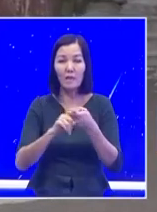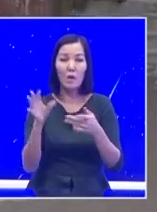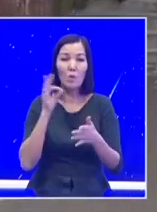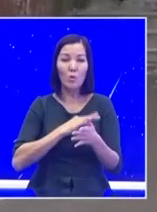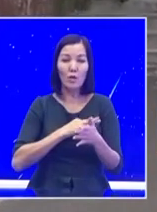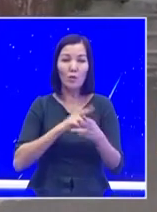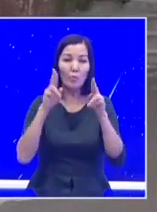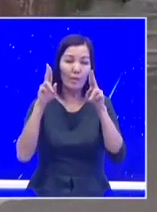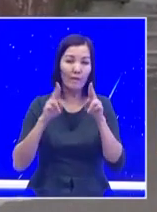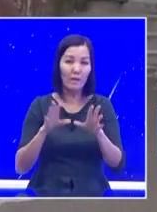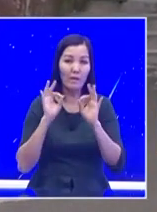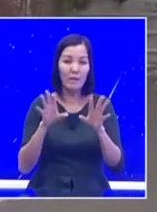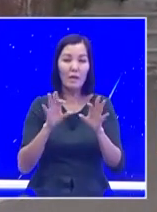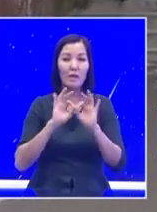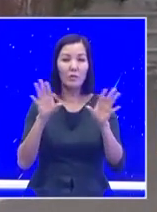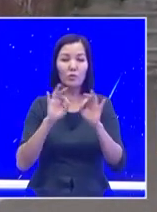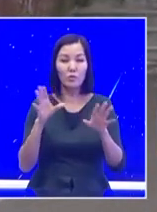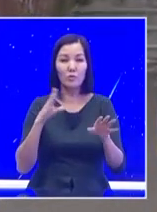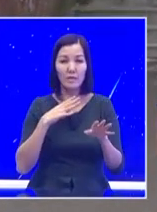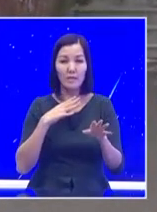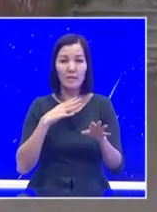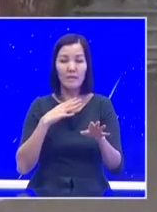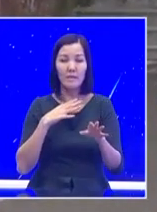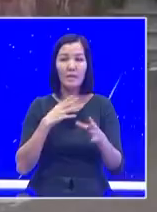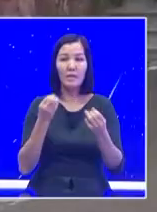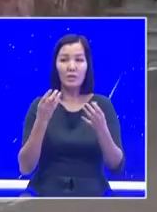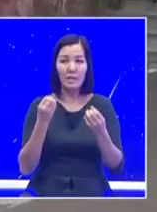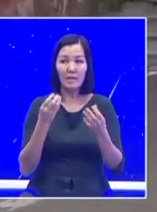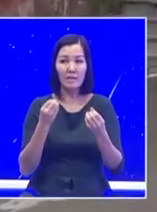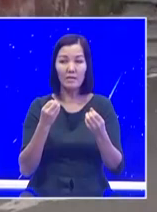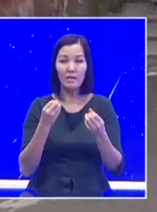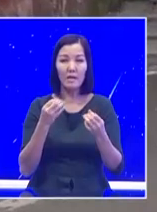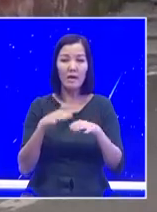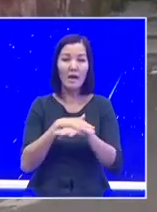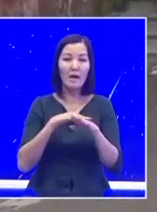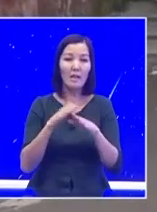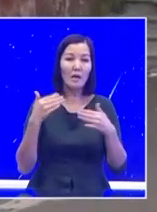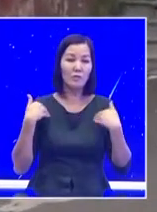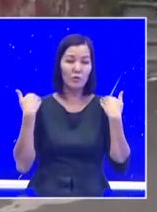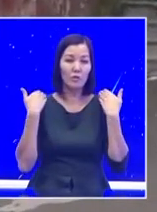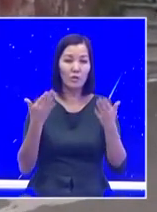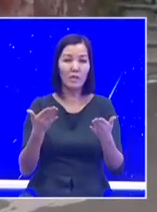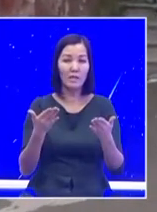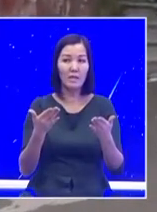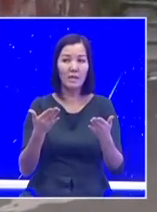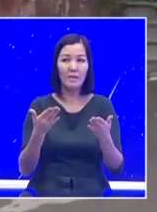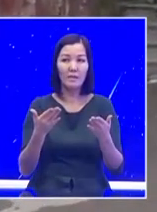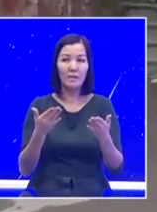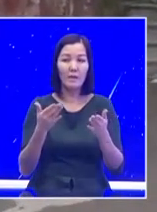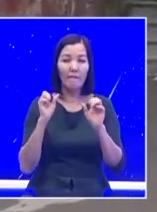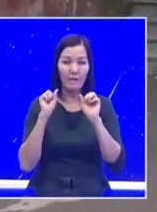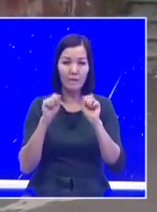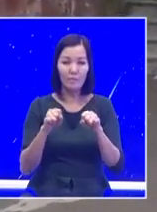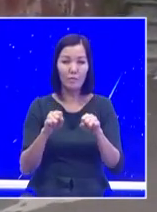қолдану бойынша түсіндірмелі жұмыстар өткізіледі. Және де халыққа ұсыныс ретінде өздерінің